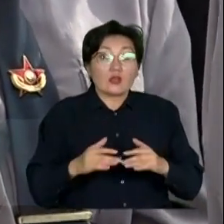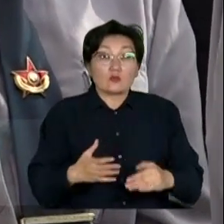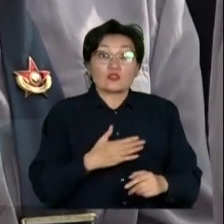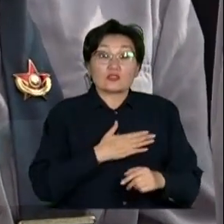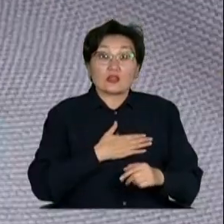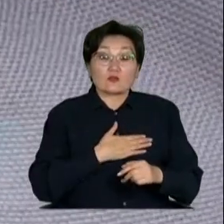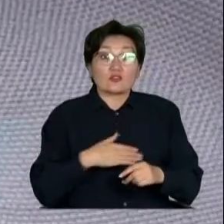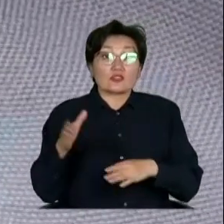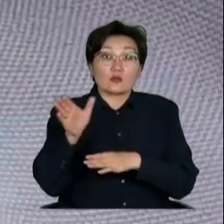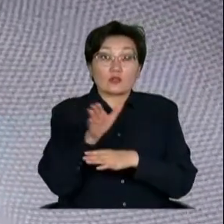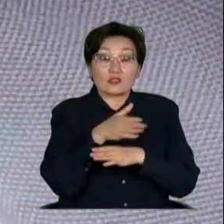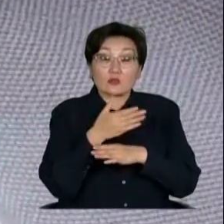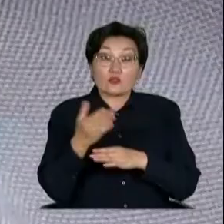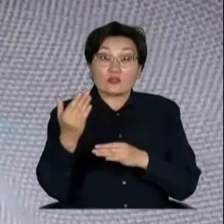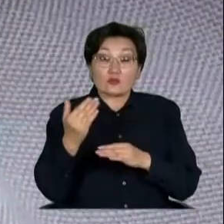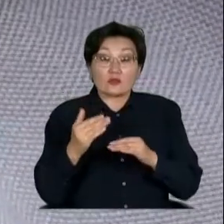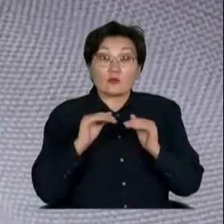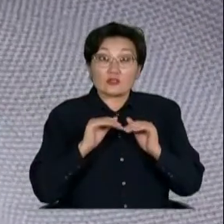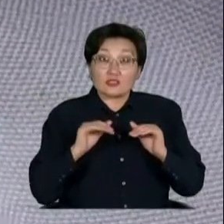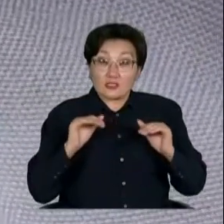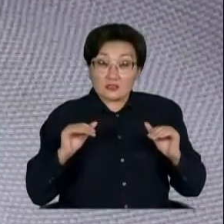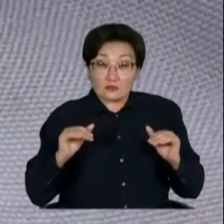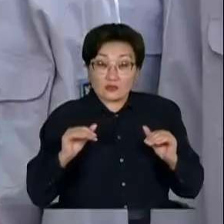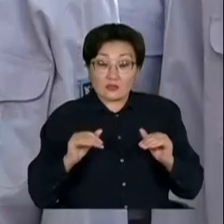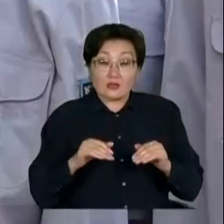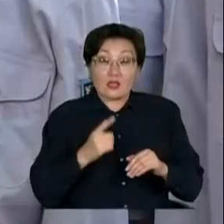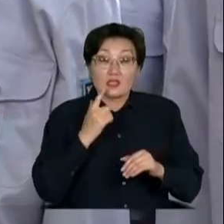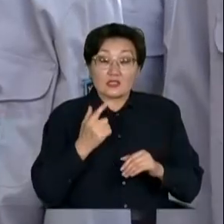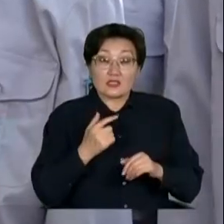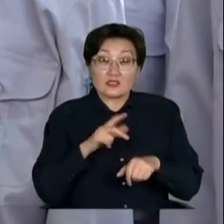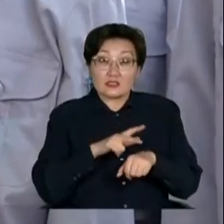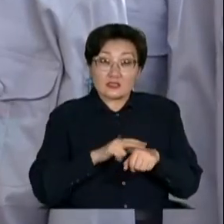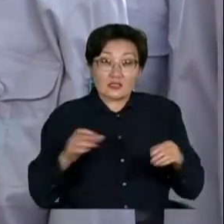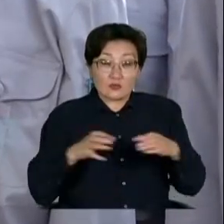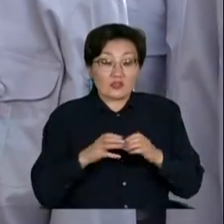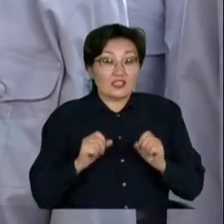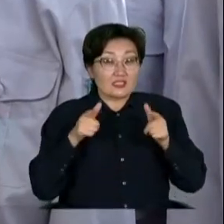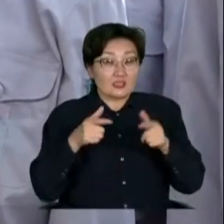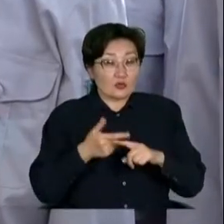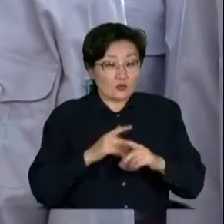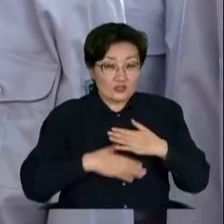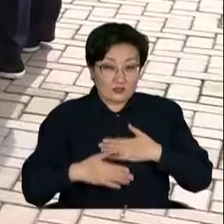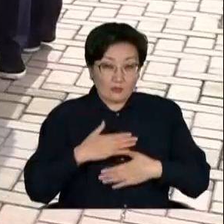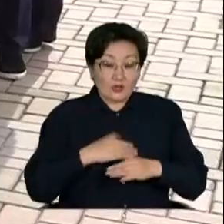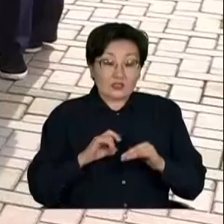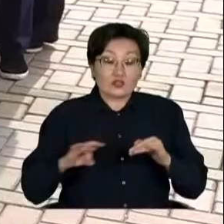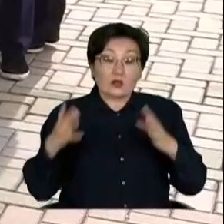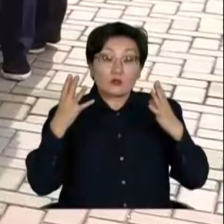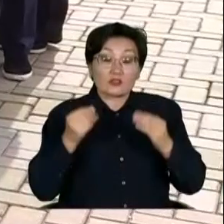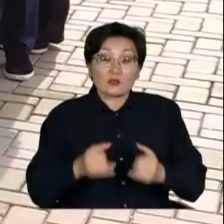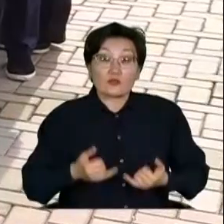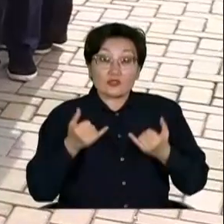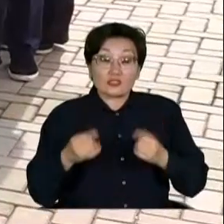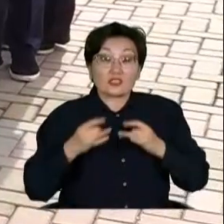көк байрақты желбірете ұстаған оқу ошағының шәкірттері сақшы қатарына кіргендеріне дән риза. Айта кетейік, республика күніне